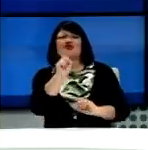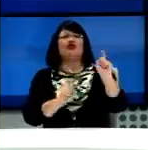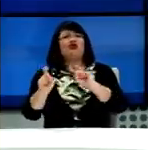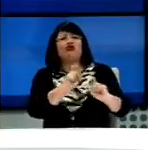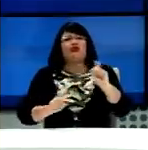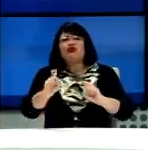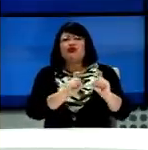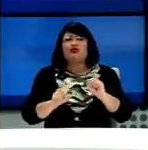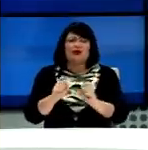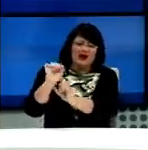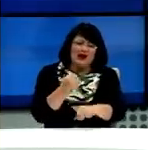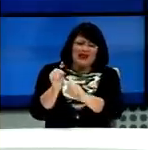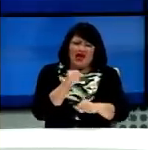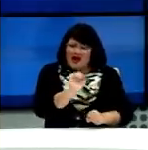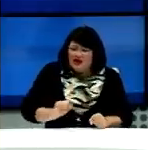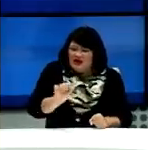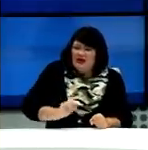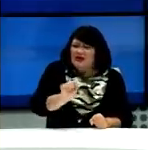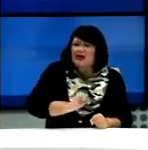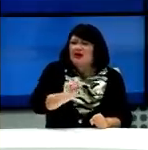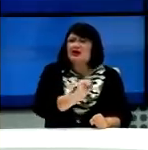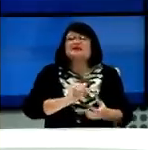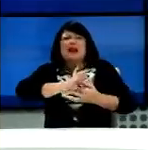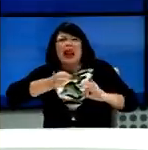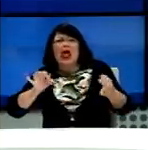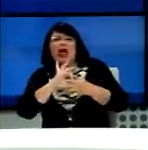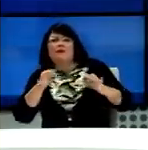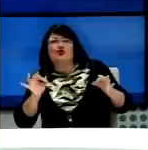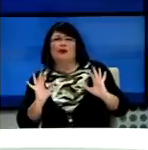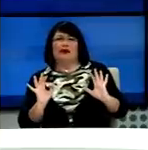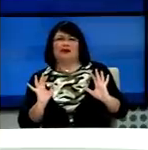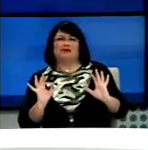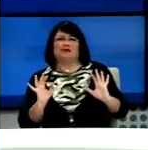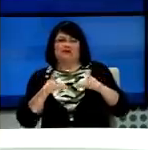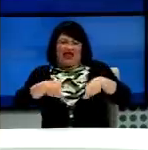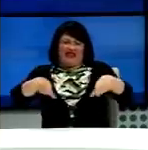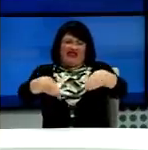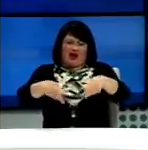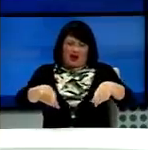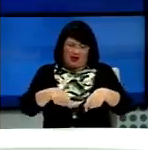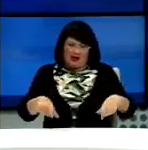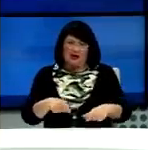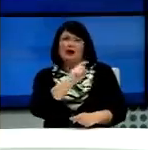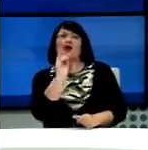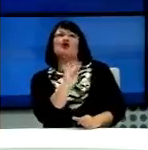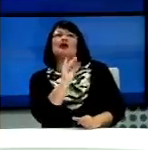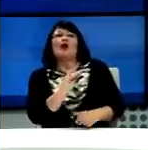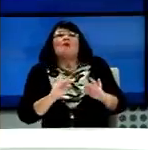τάξεις και να καθαρίζει σχολαστικά τα θρανία εν μέσω της πανδημίας. Και σας ρωτώ εγώ, πώς θα γίνει